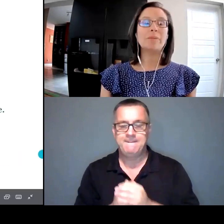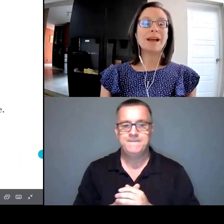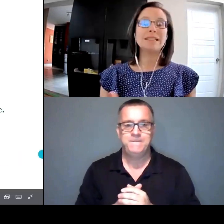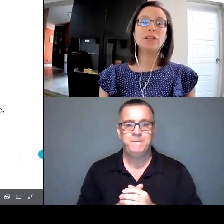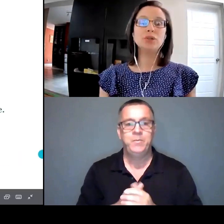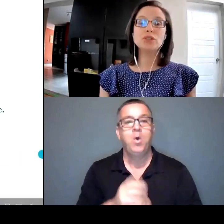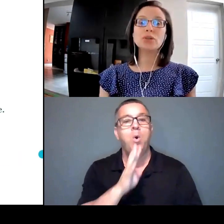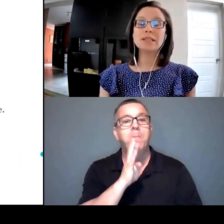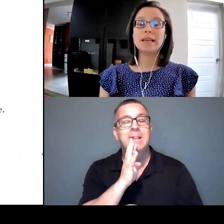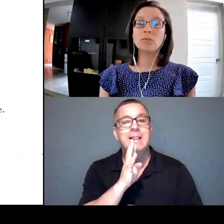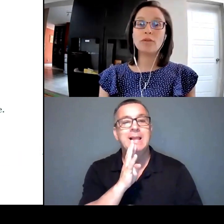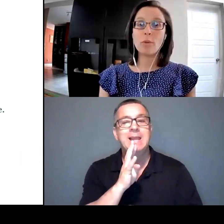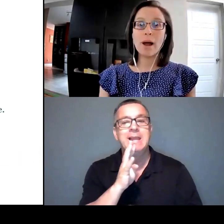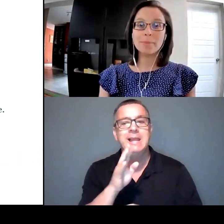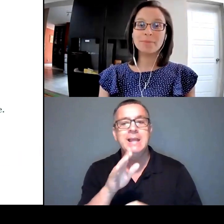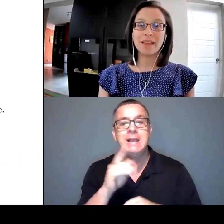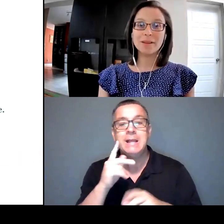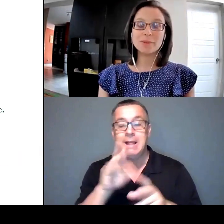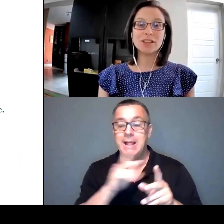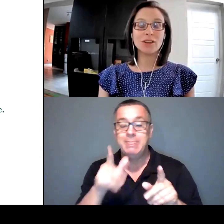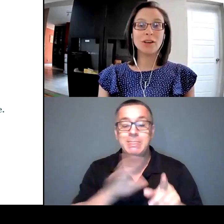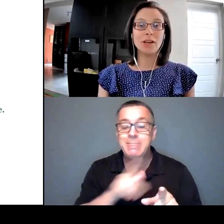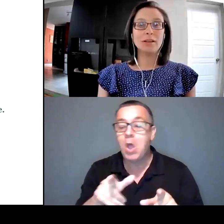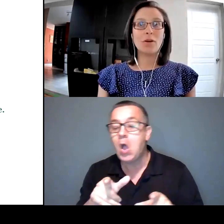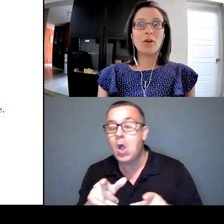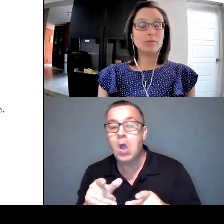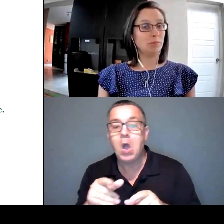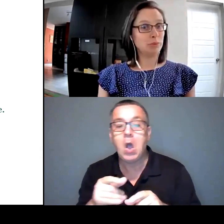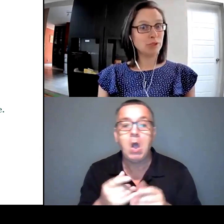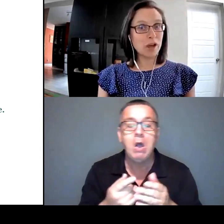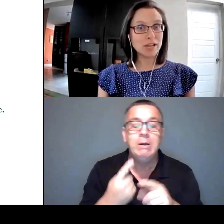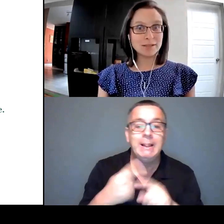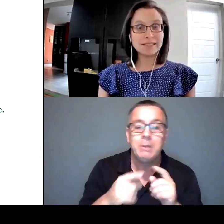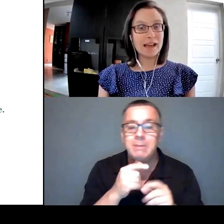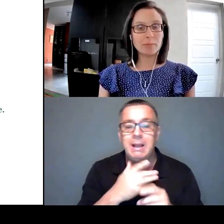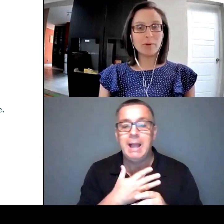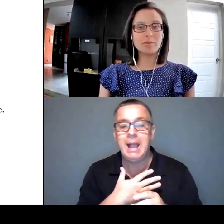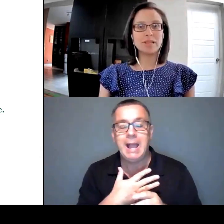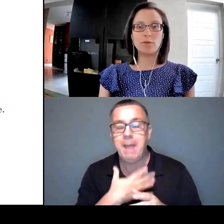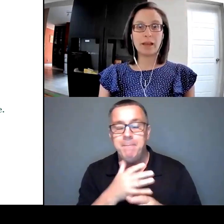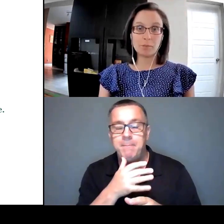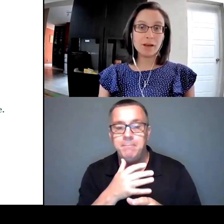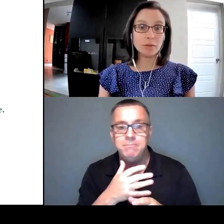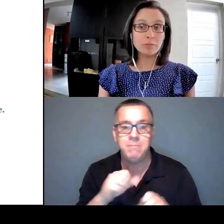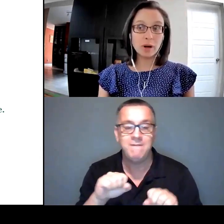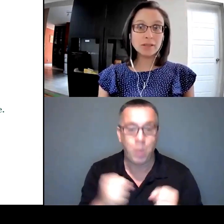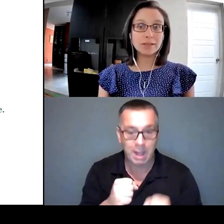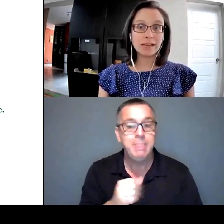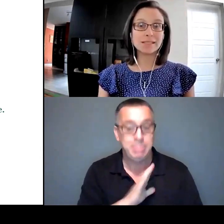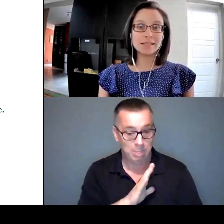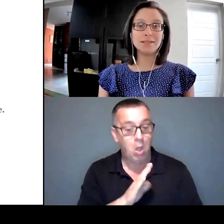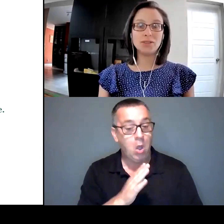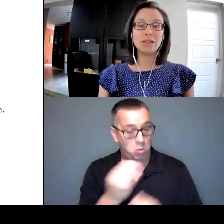On va parler des cultures qui aiment le froid, hein, parce que plusieurs gens ne le savent pas, mais il y a vraiment une